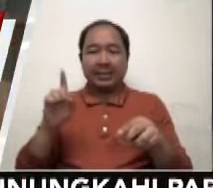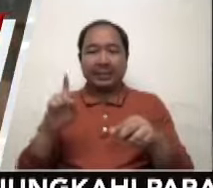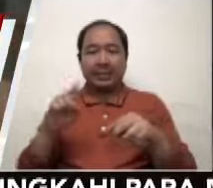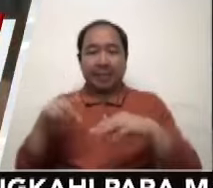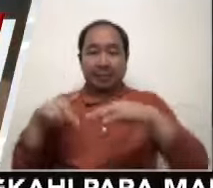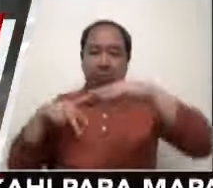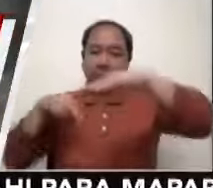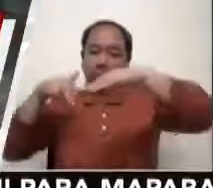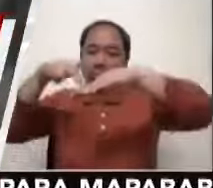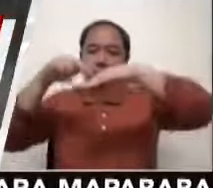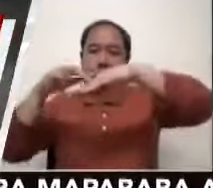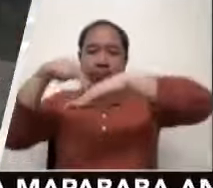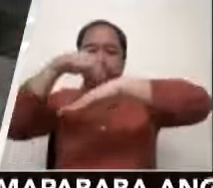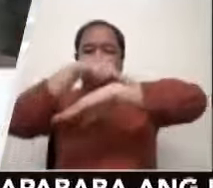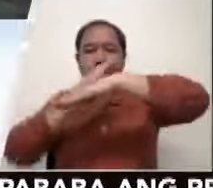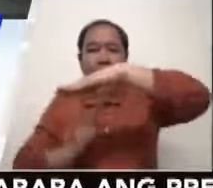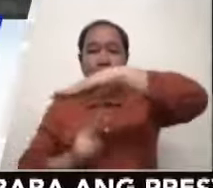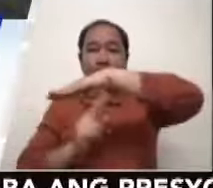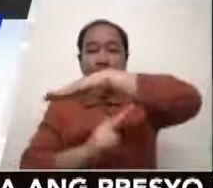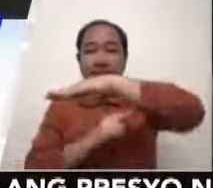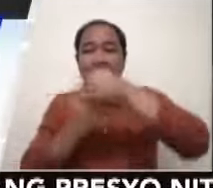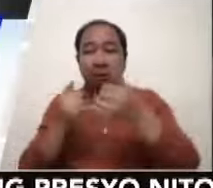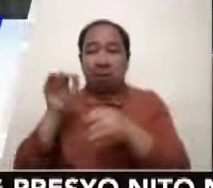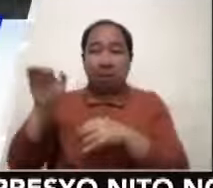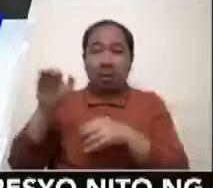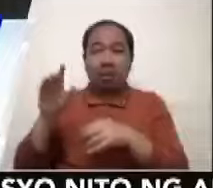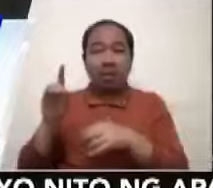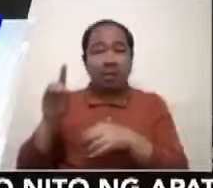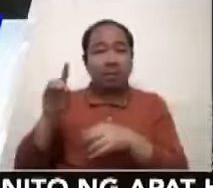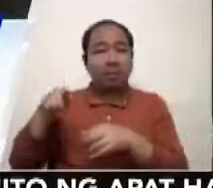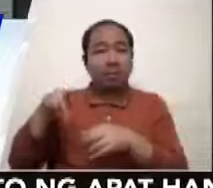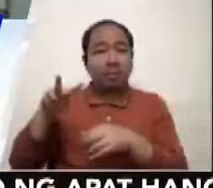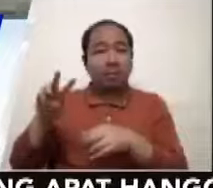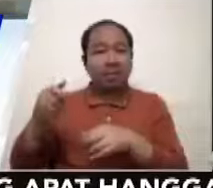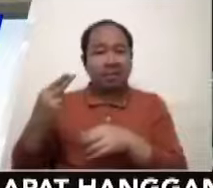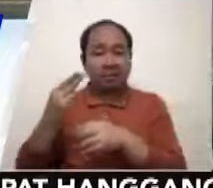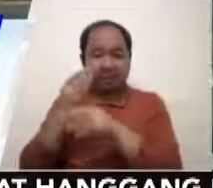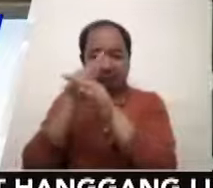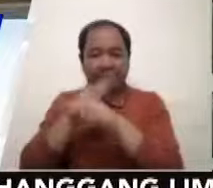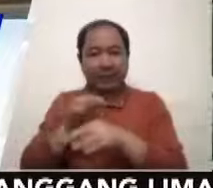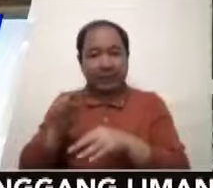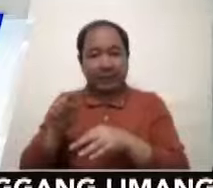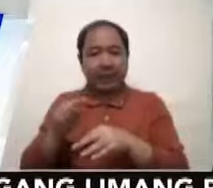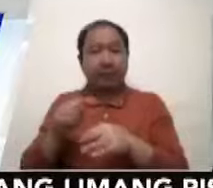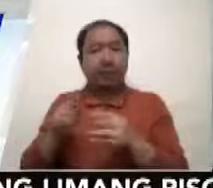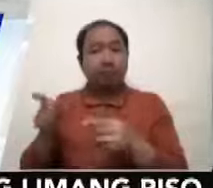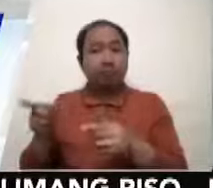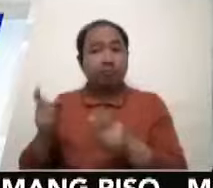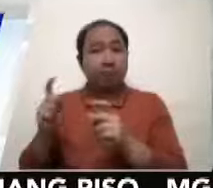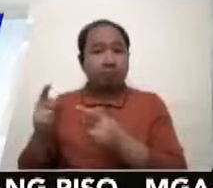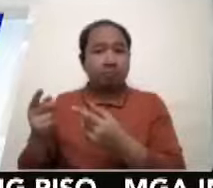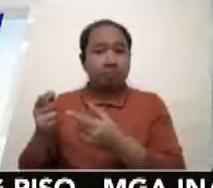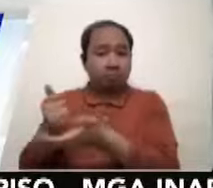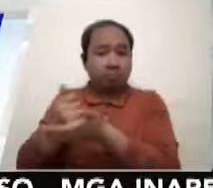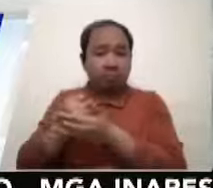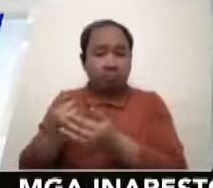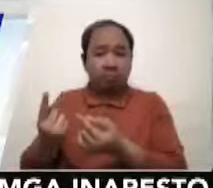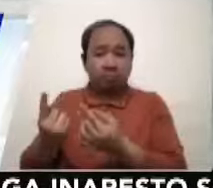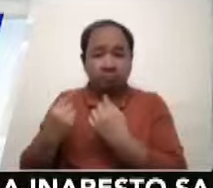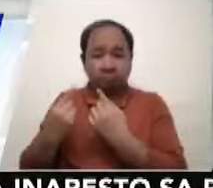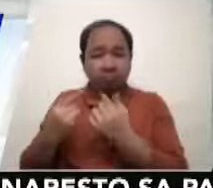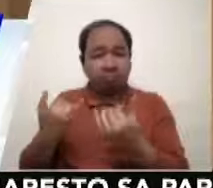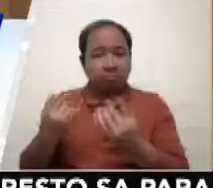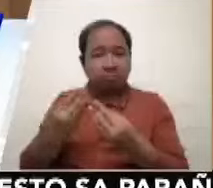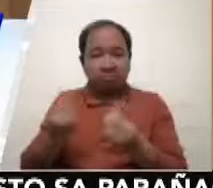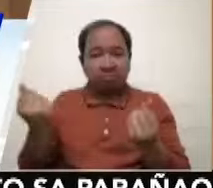So, nag-request tayo sa DPWH na ito'y maiayos. At agad naman silang tumugon. At ngayon nga po ay natanggal na